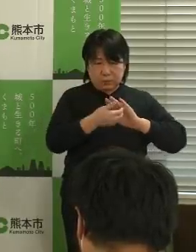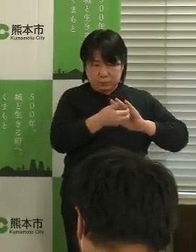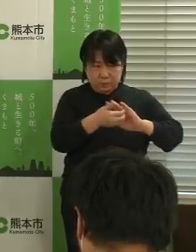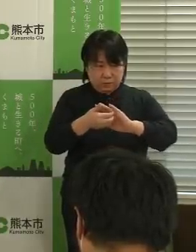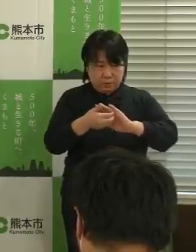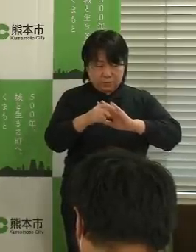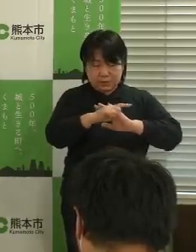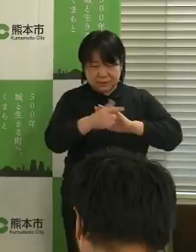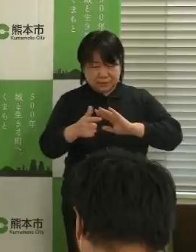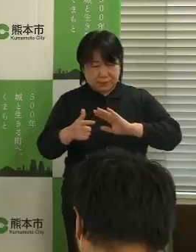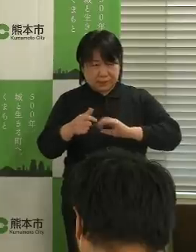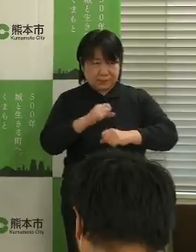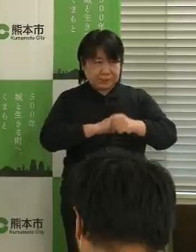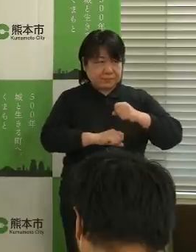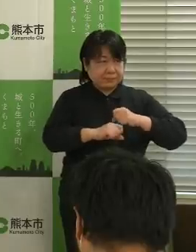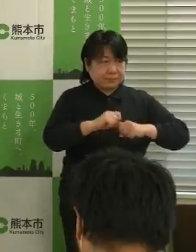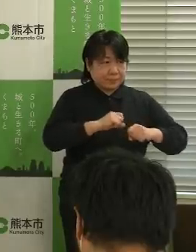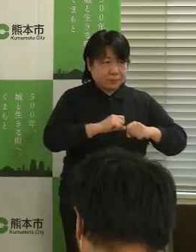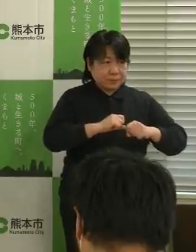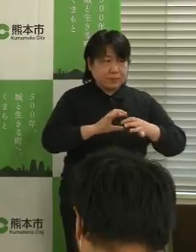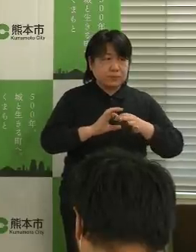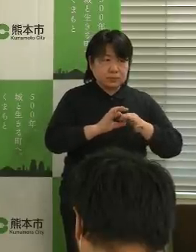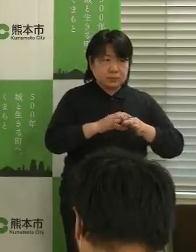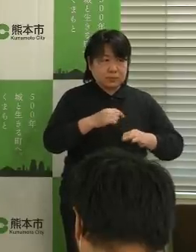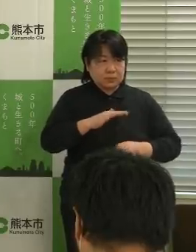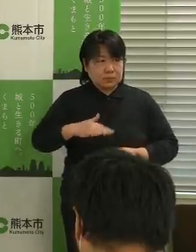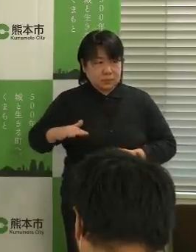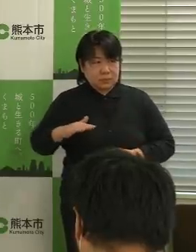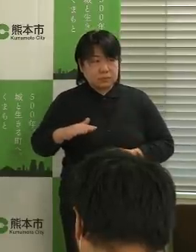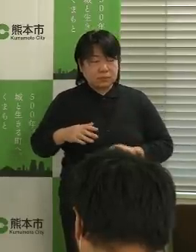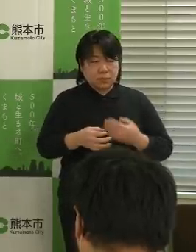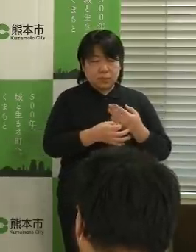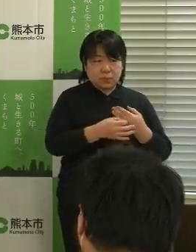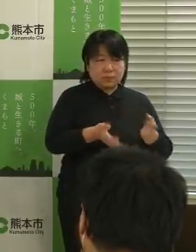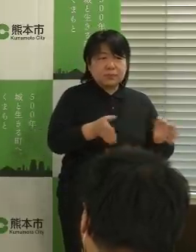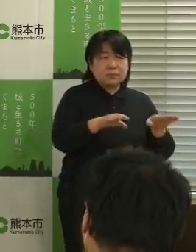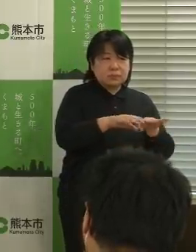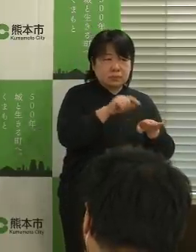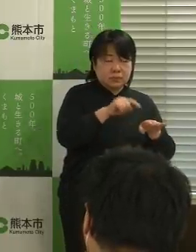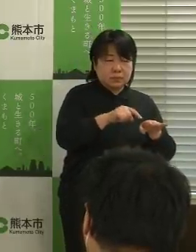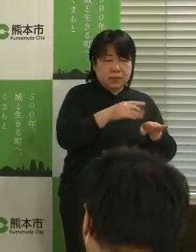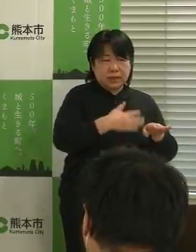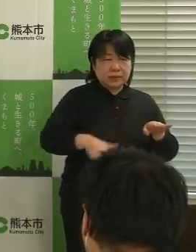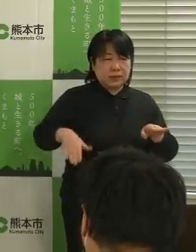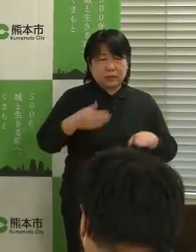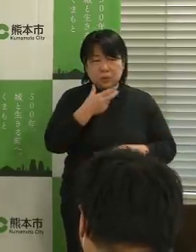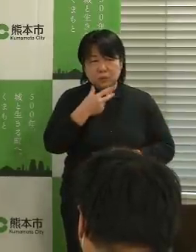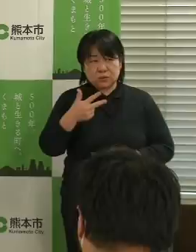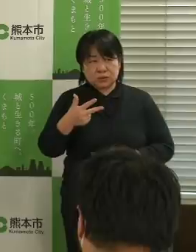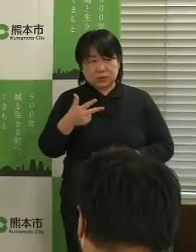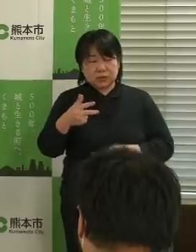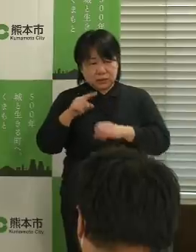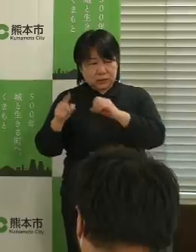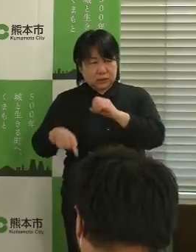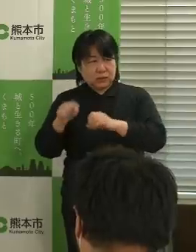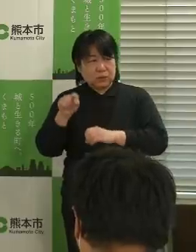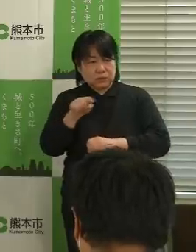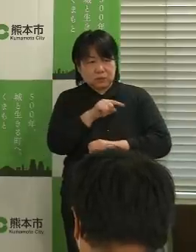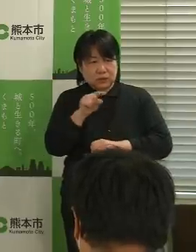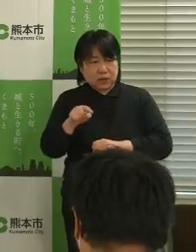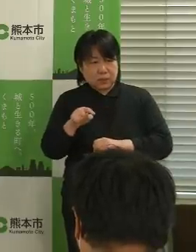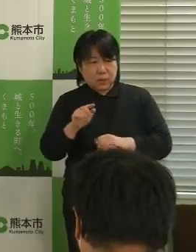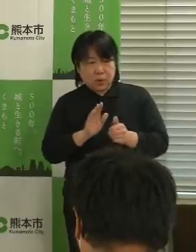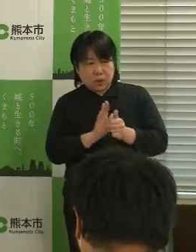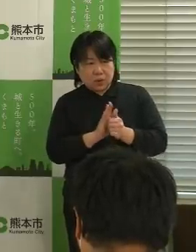まざまな取り組みについて、我々のまあ保健所なり、健康福祉当局の方からですね、必要な助